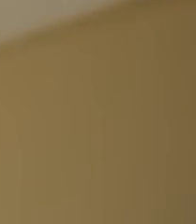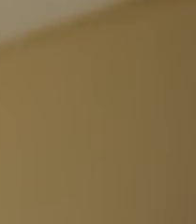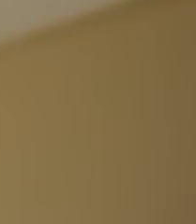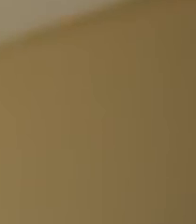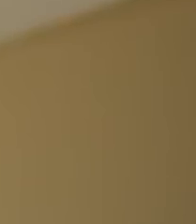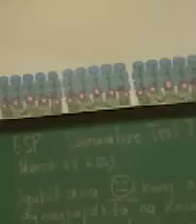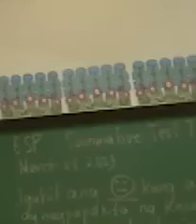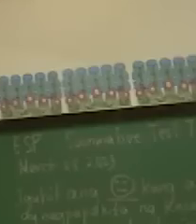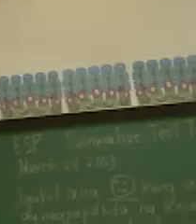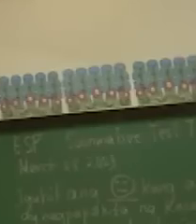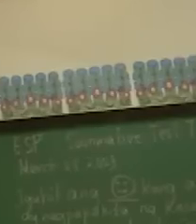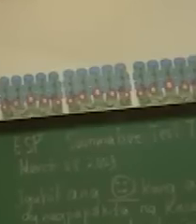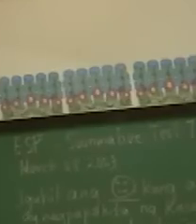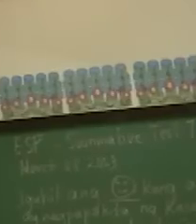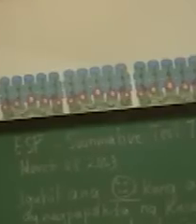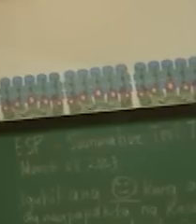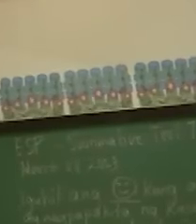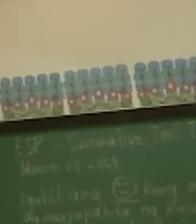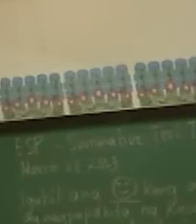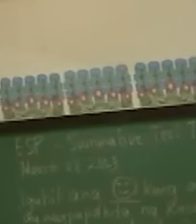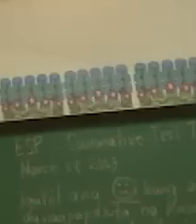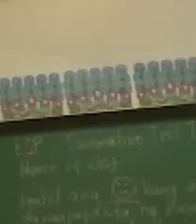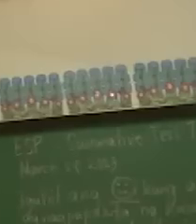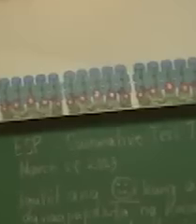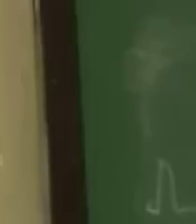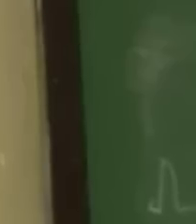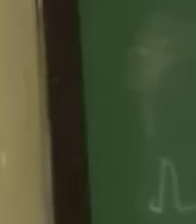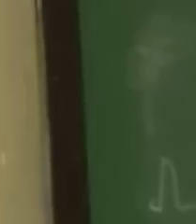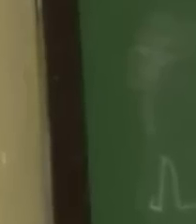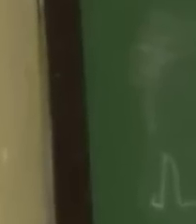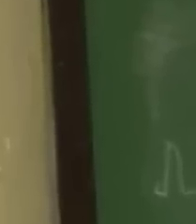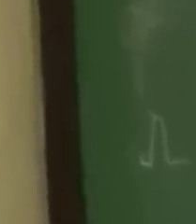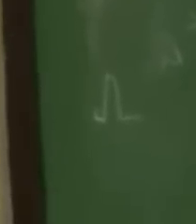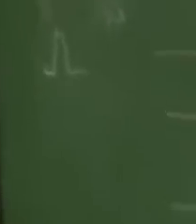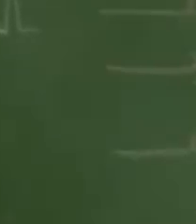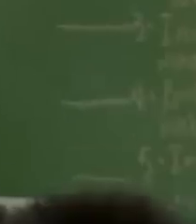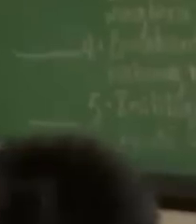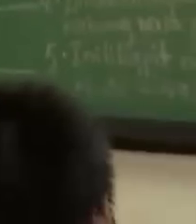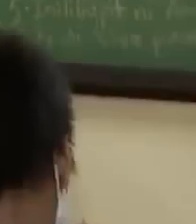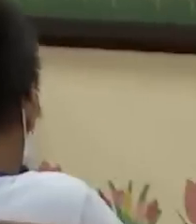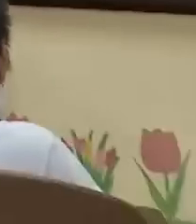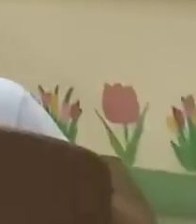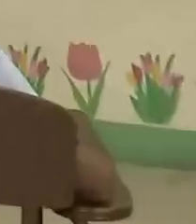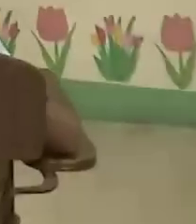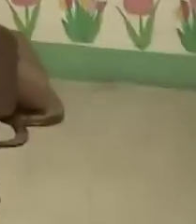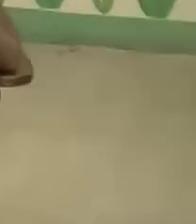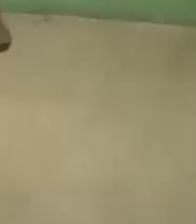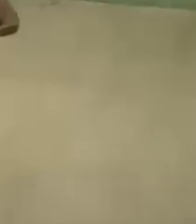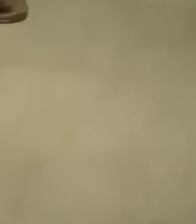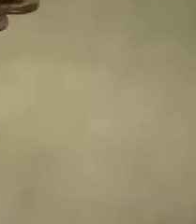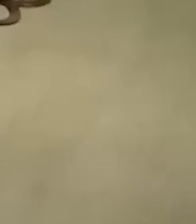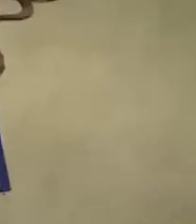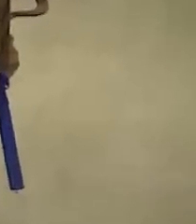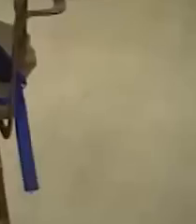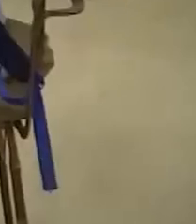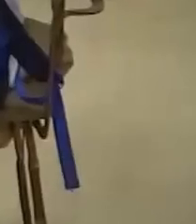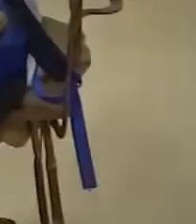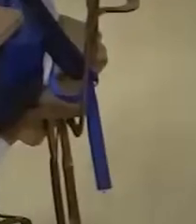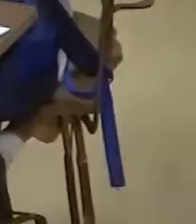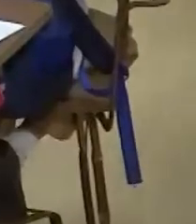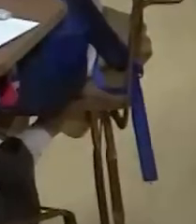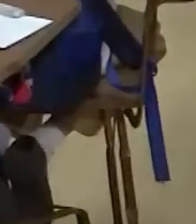ito ng pondo. Para sa GMA Integrated News, Katrina Son, nakatutok. 24